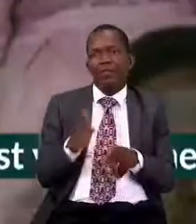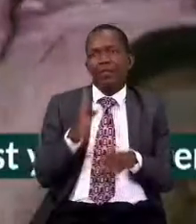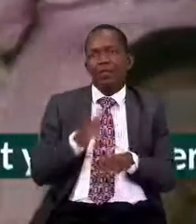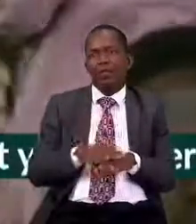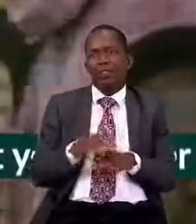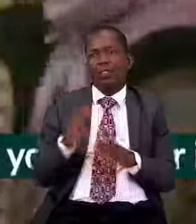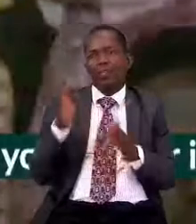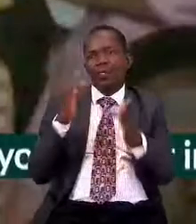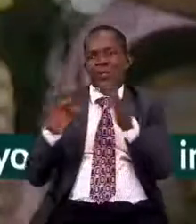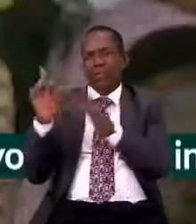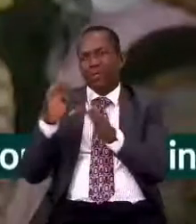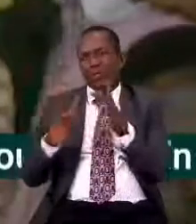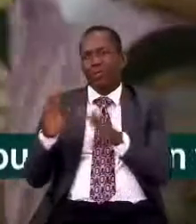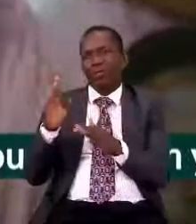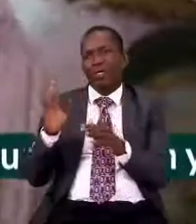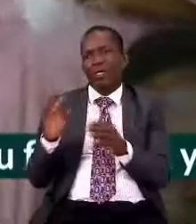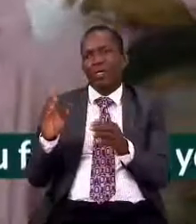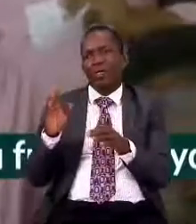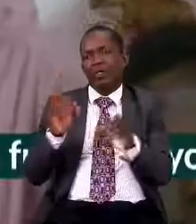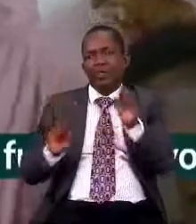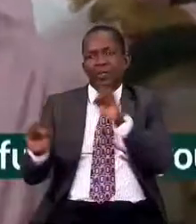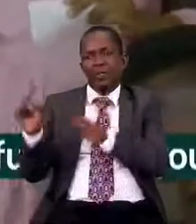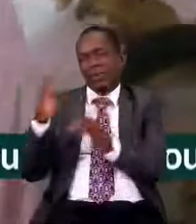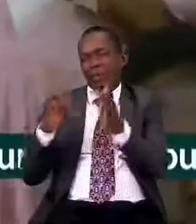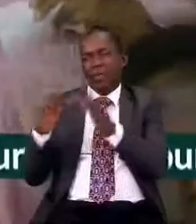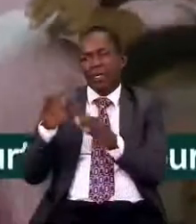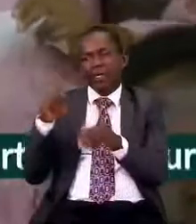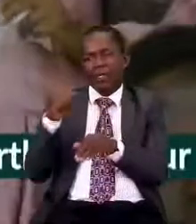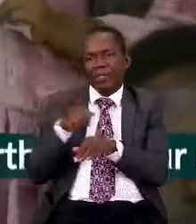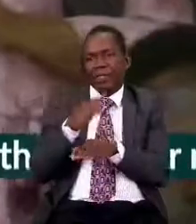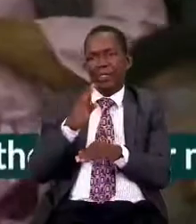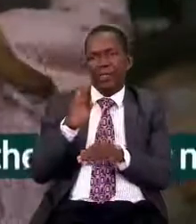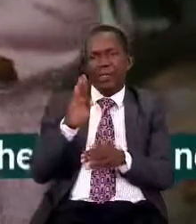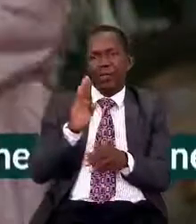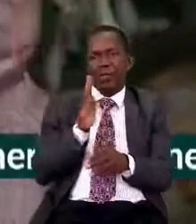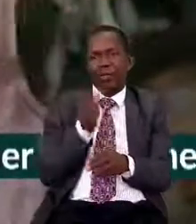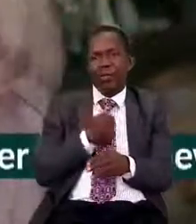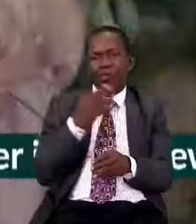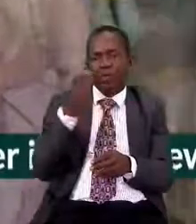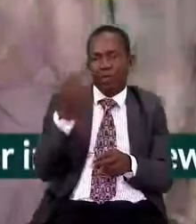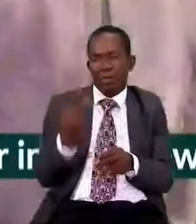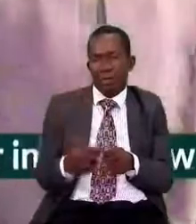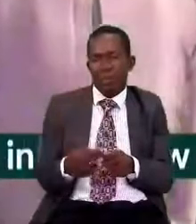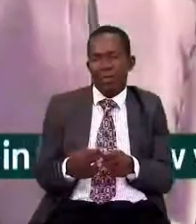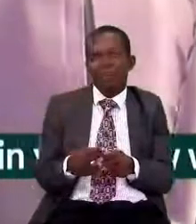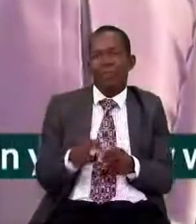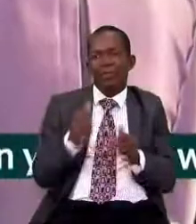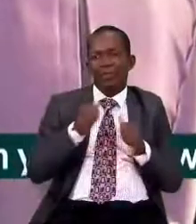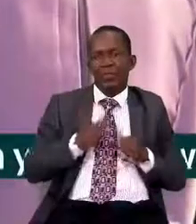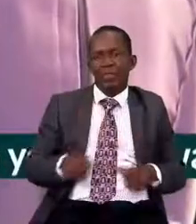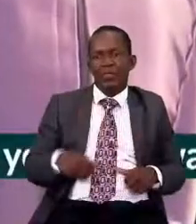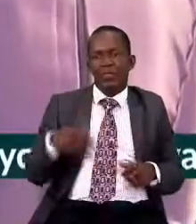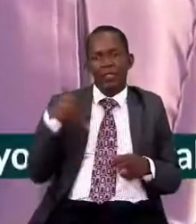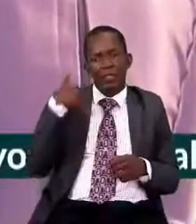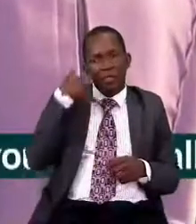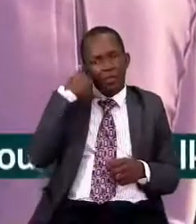Tous ceux qui sont en ligne et qui ont donné leur vie au Seigneur, priez, cliquez sur le